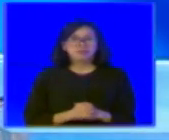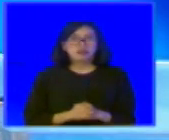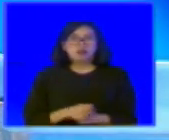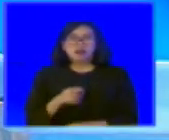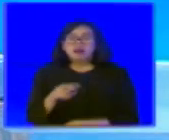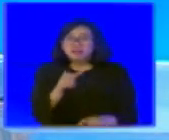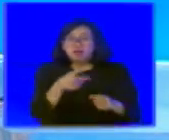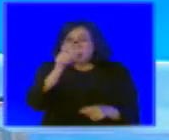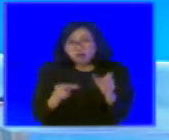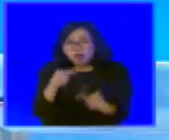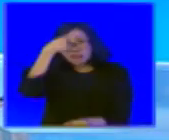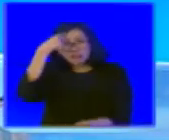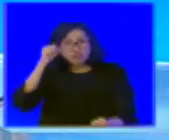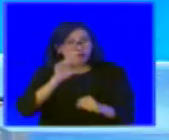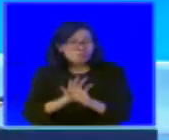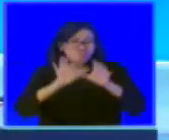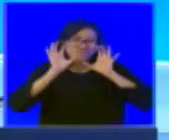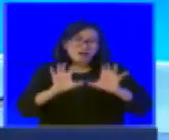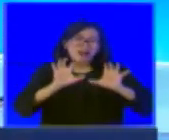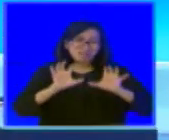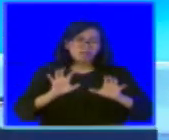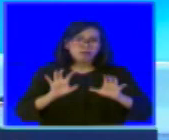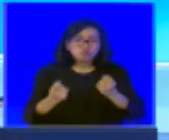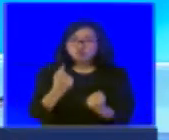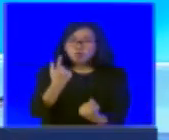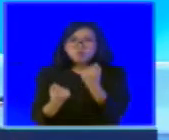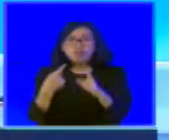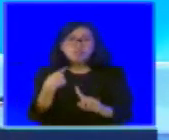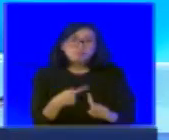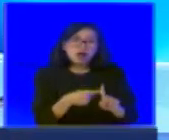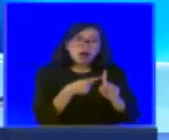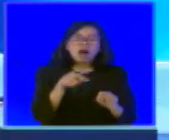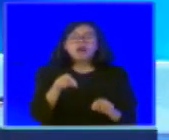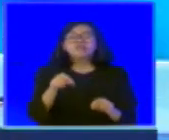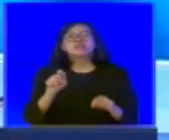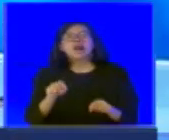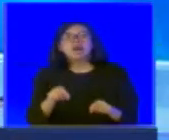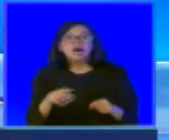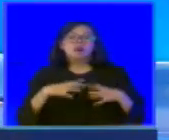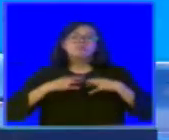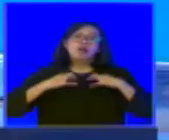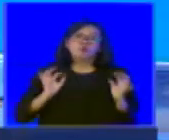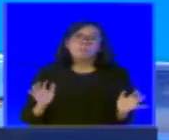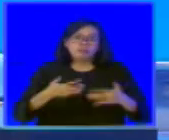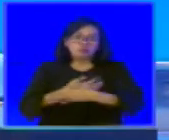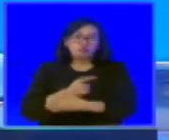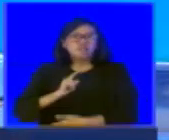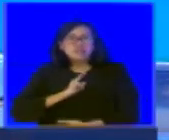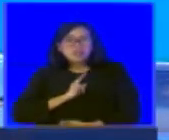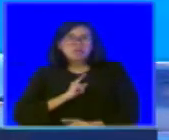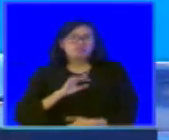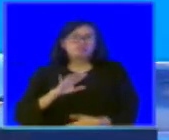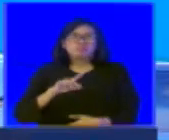Membludaknya pasien corona, pihak RSUD di wilayah DKI Jakarta mulai kekurangan tenaga medis dan juga APD atau alat pelindung diri